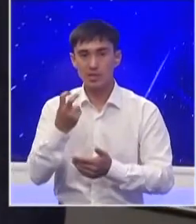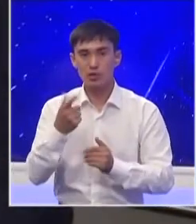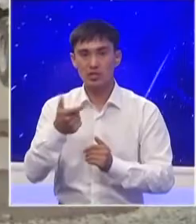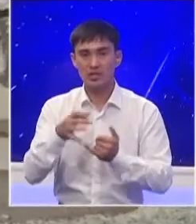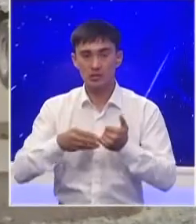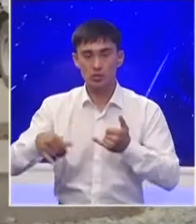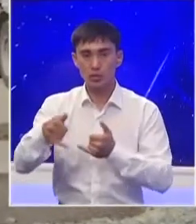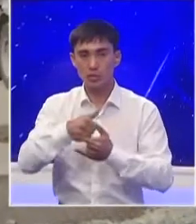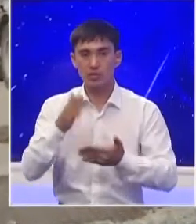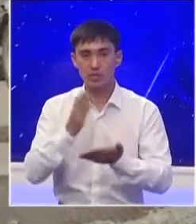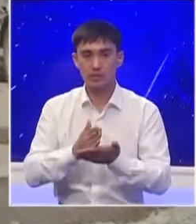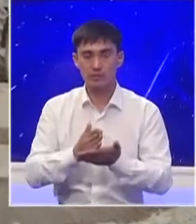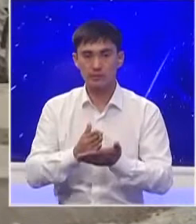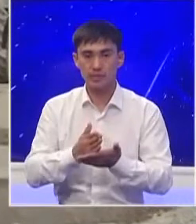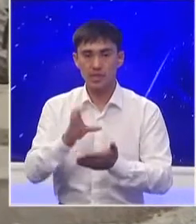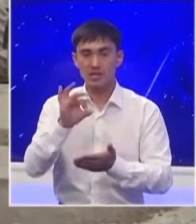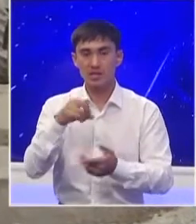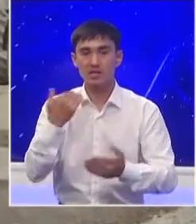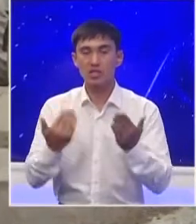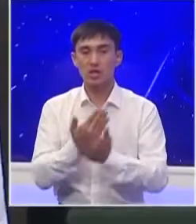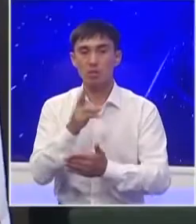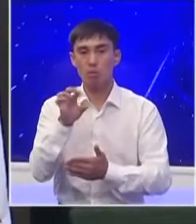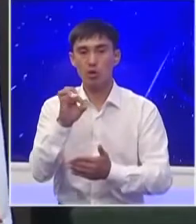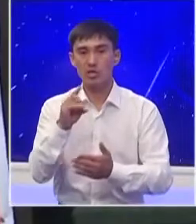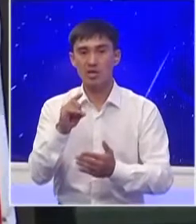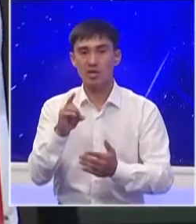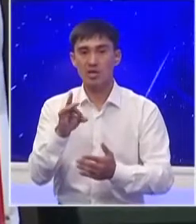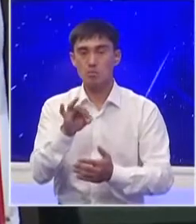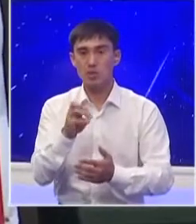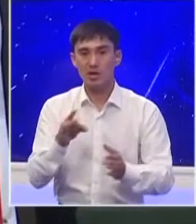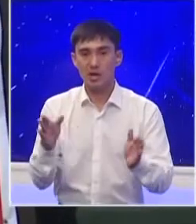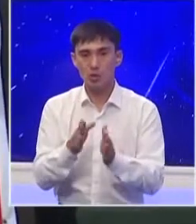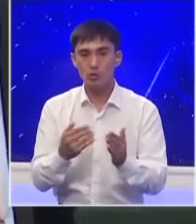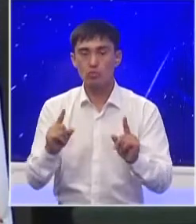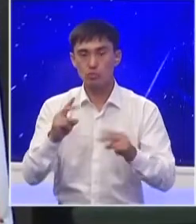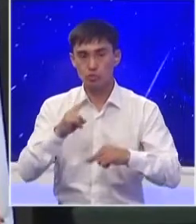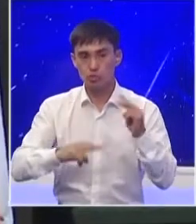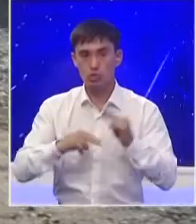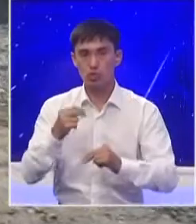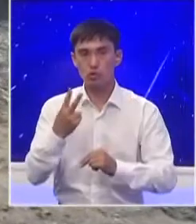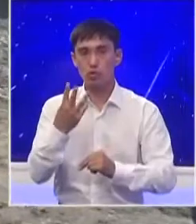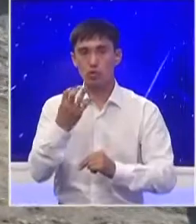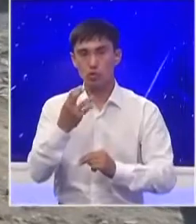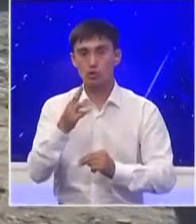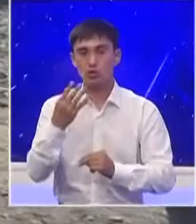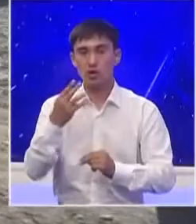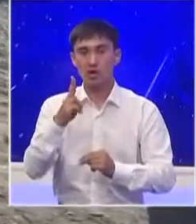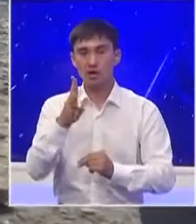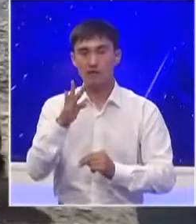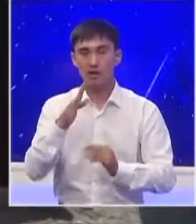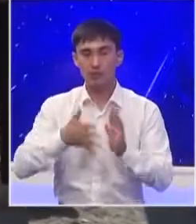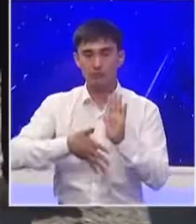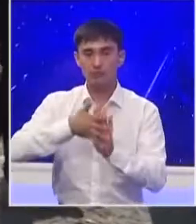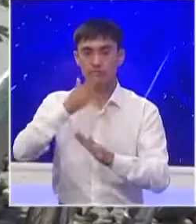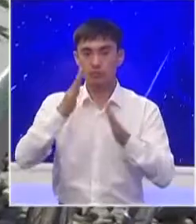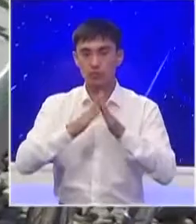бастайды. Сарқанда жаңа, болашақ шағын ауданы бой көтермек. Аудан әкімі 440 пәтерлі 8 үйдің жобасымен танысты. Алғашқа